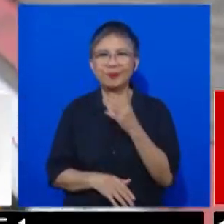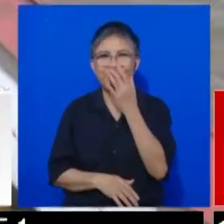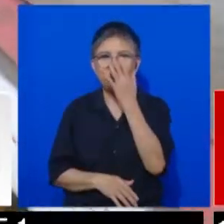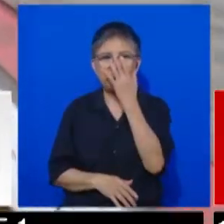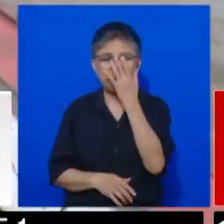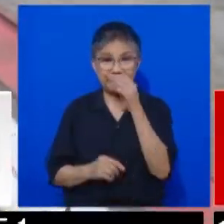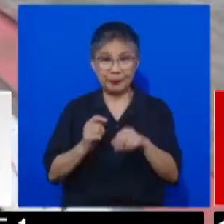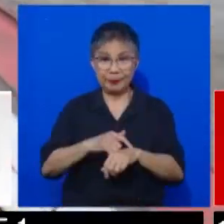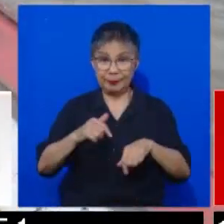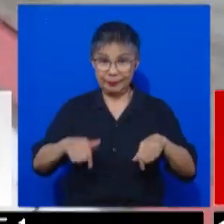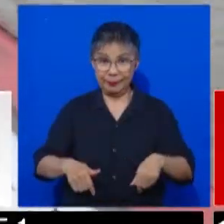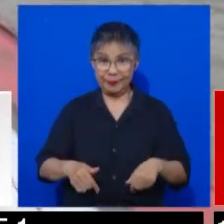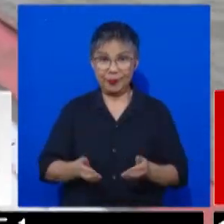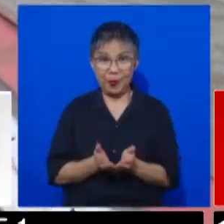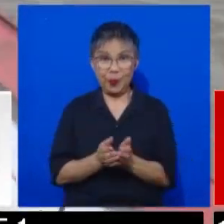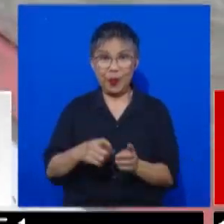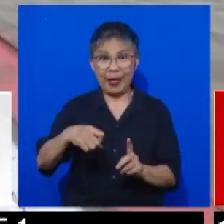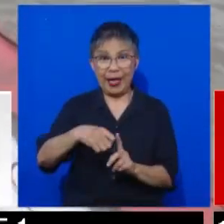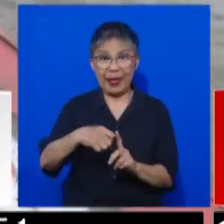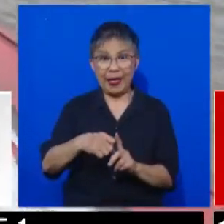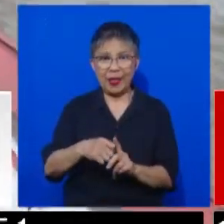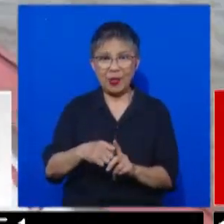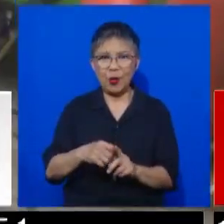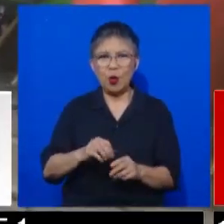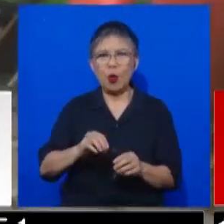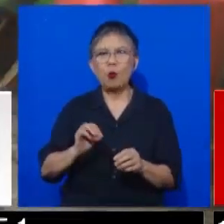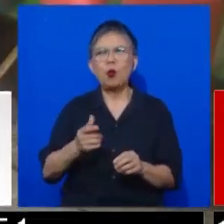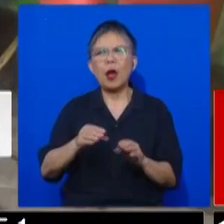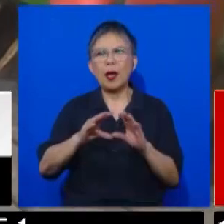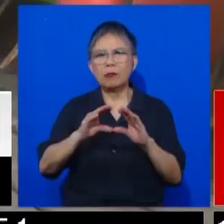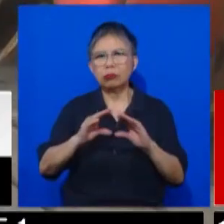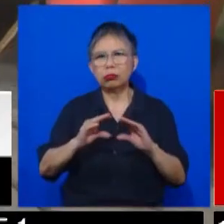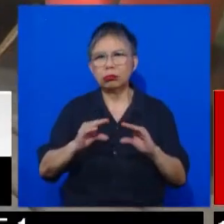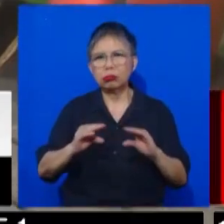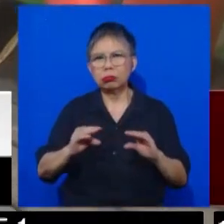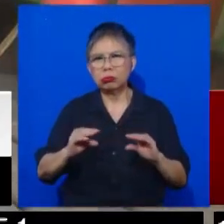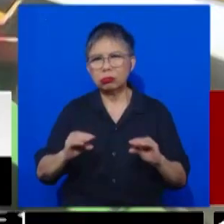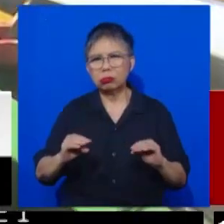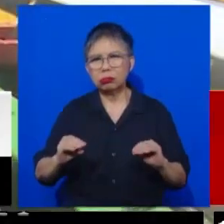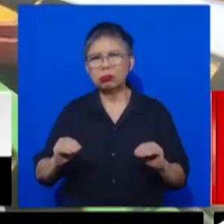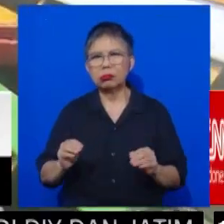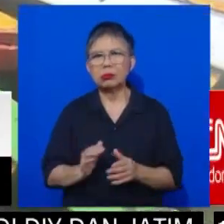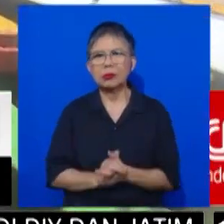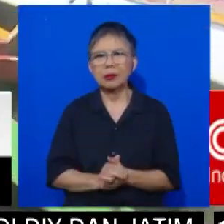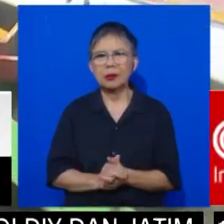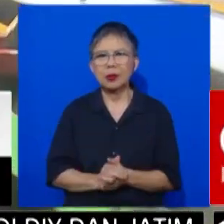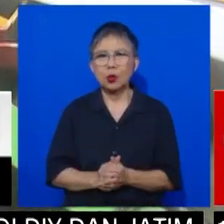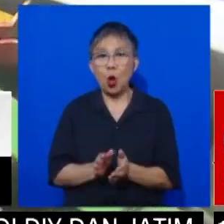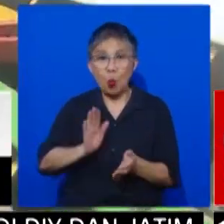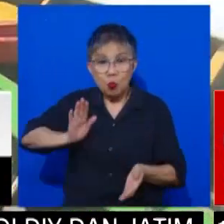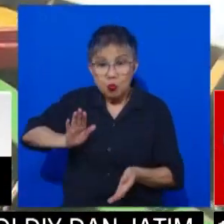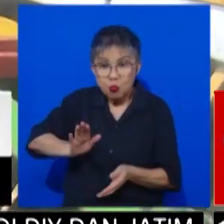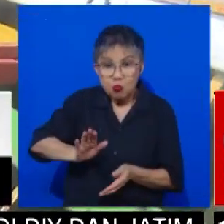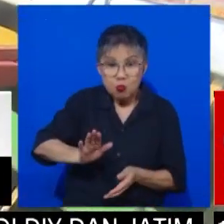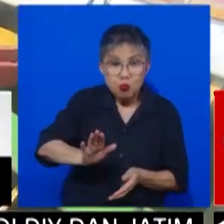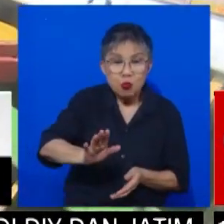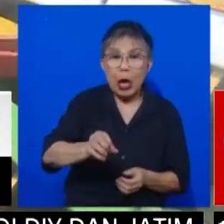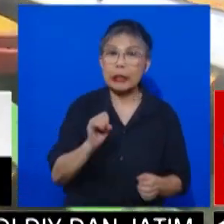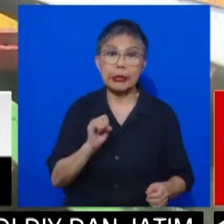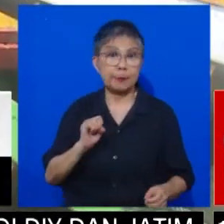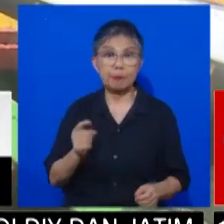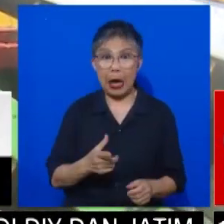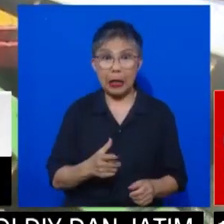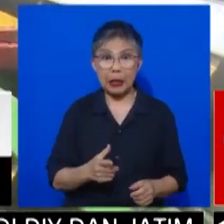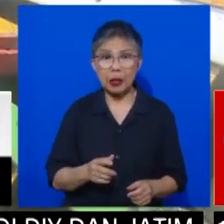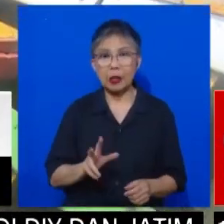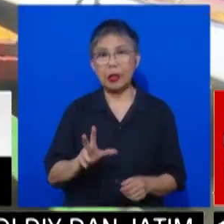bela. Saat ini keberadaan perahu ketek agak tergerus dengan speedboat, terutama kecepatan. Dengan speedboat, Pulau Kemaro bisa ditempuh dalam waktu